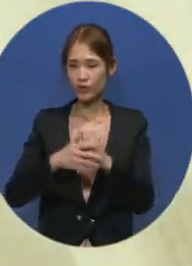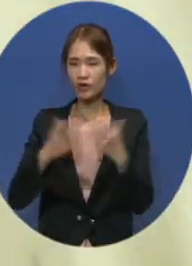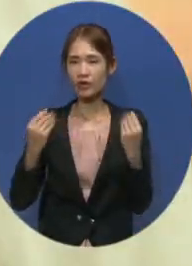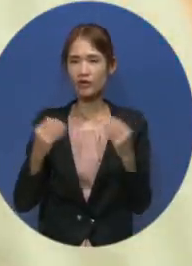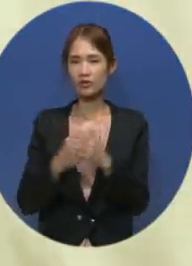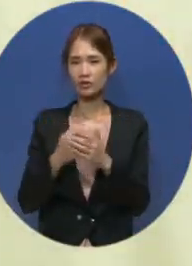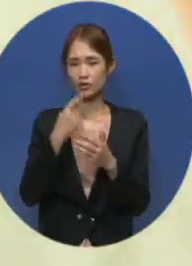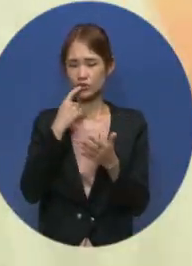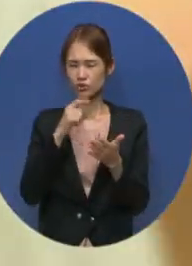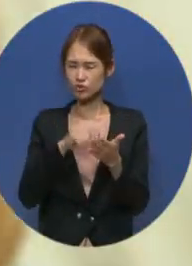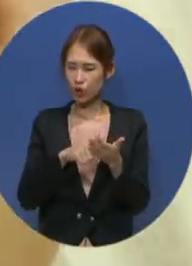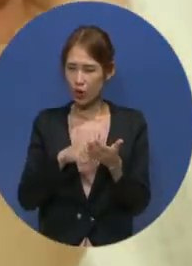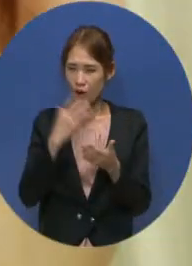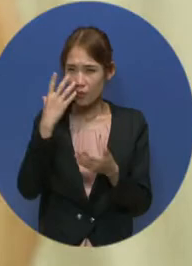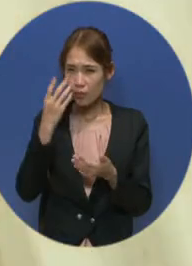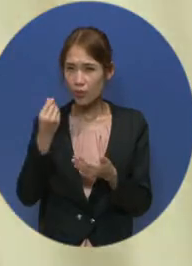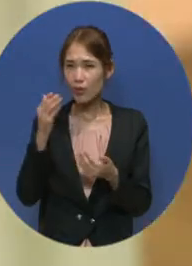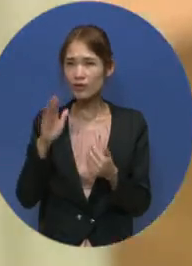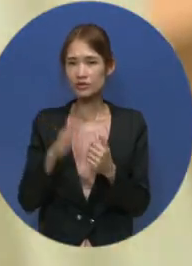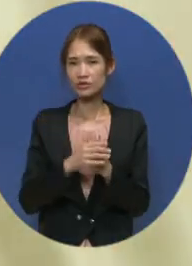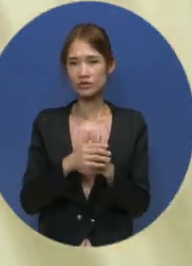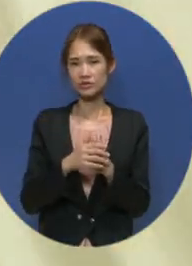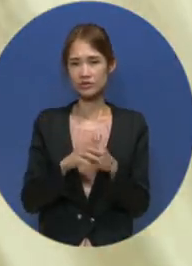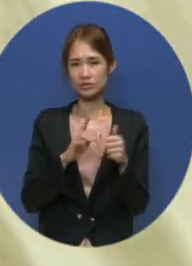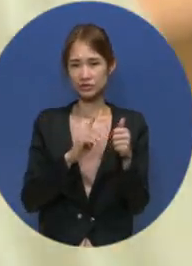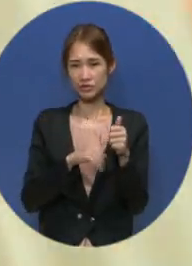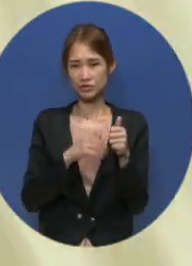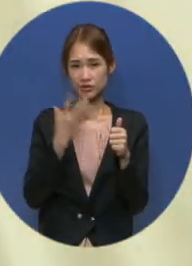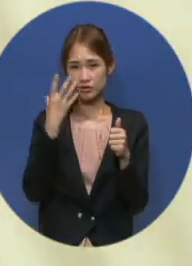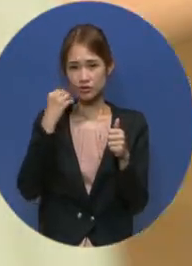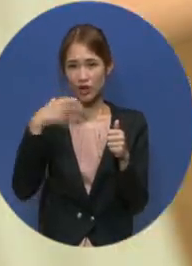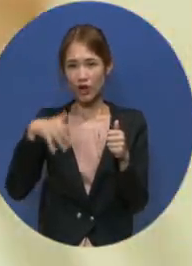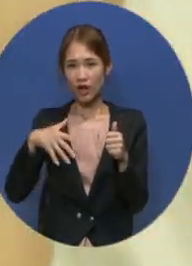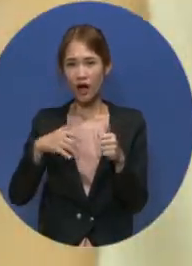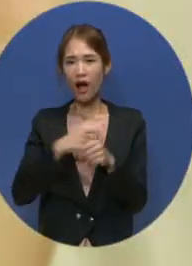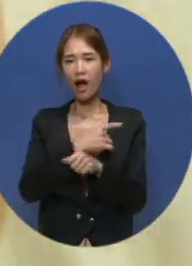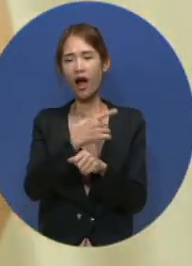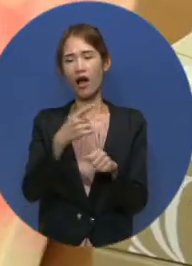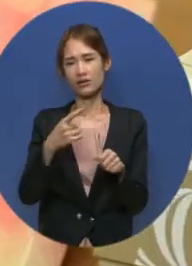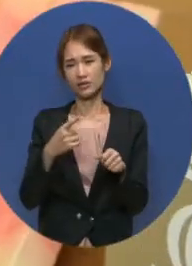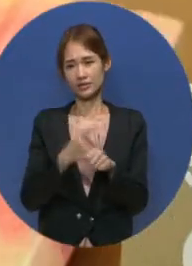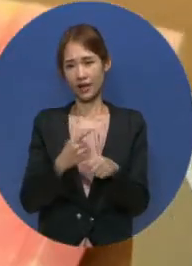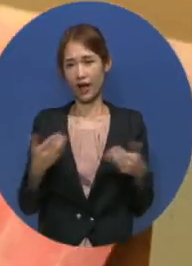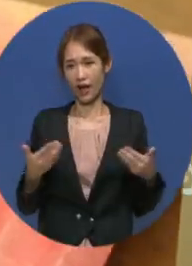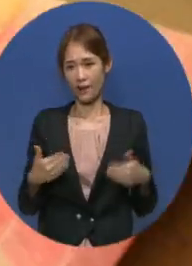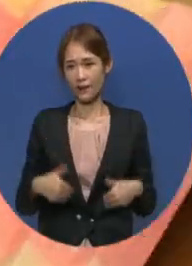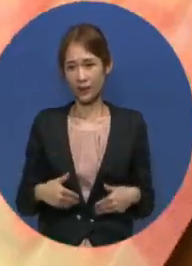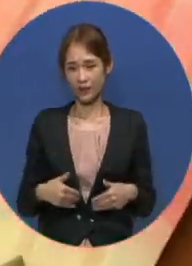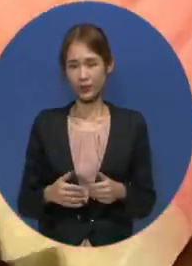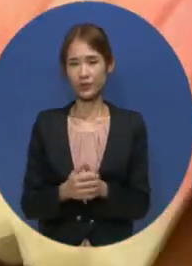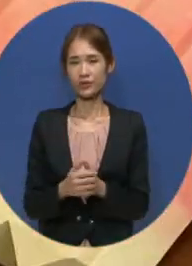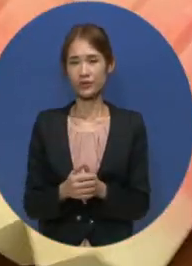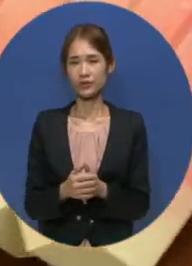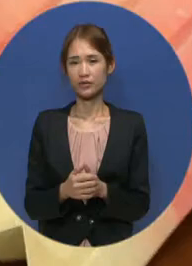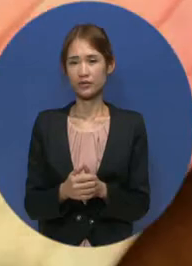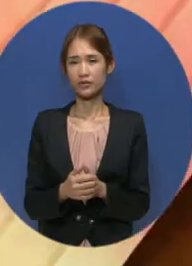보기에는 쉬운 작업처럼 보이지만 비숙련 장애인에게는 1시간이 걸리는 작업이라고 합니다.